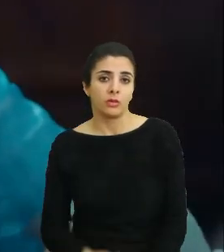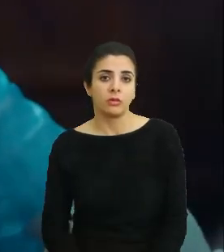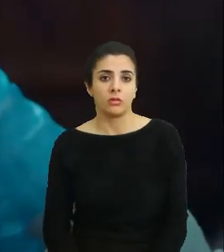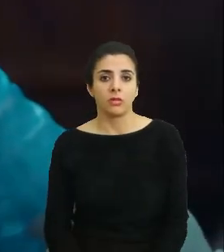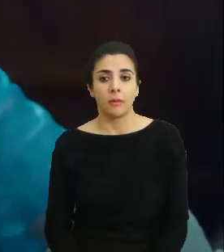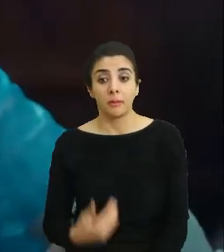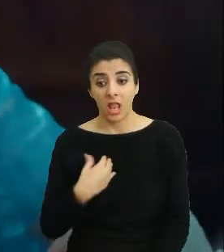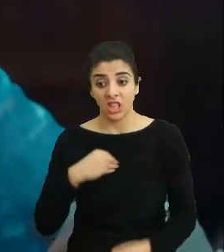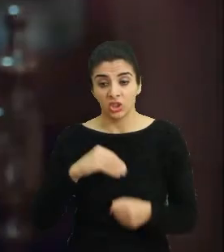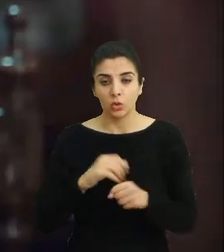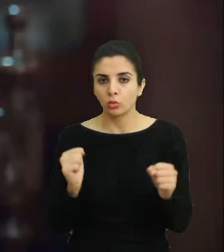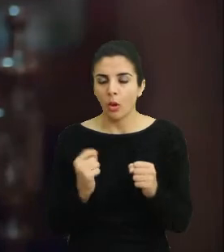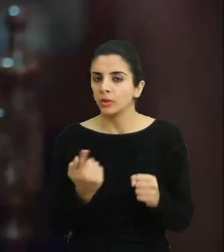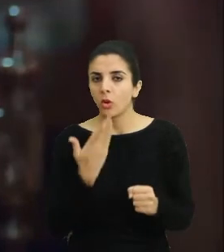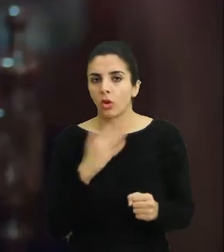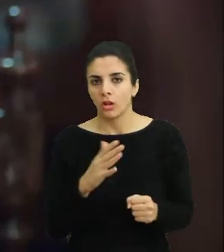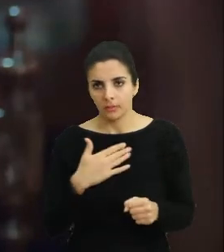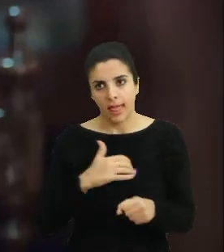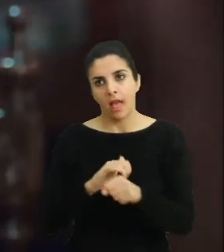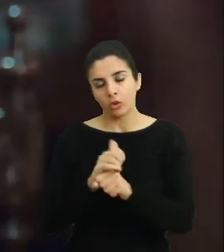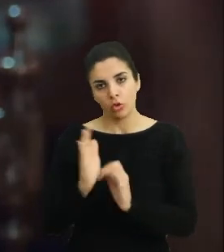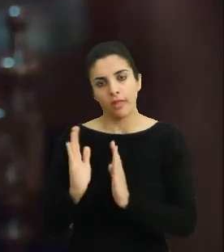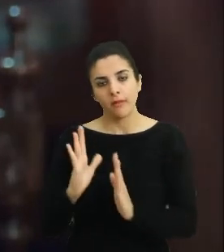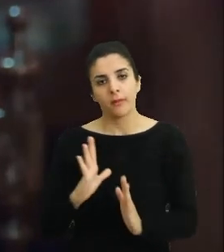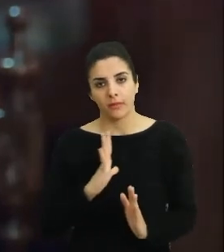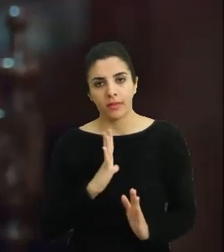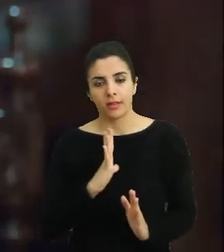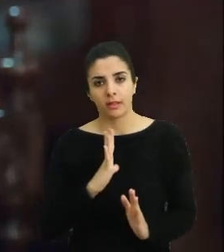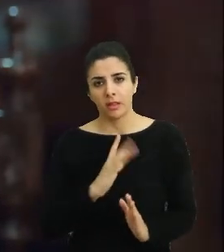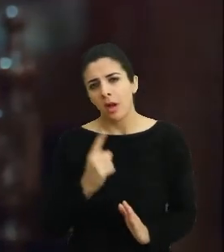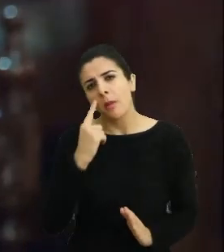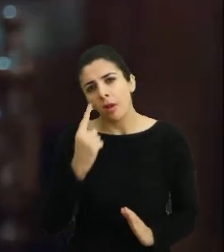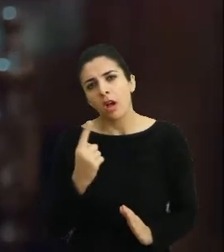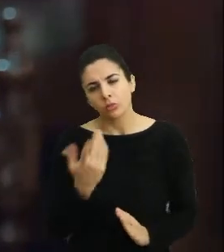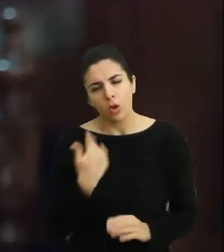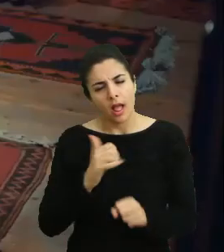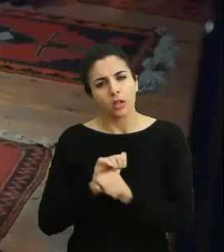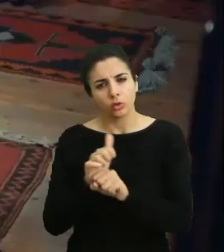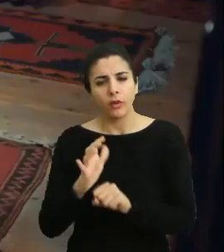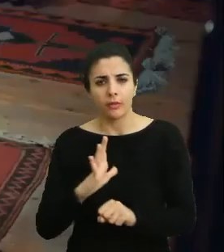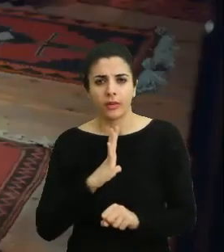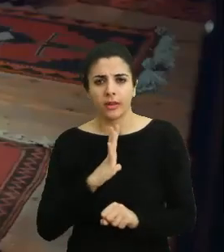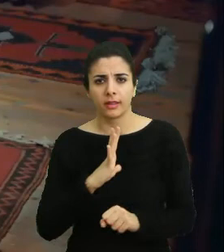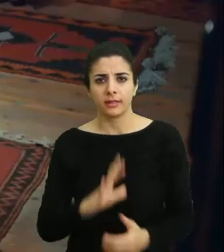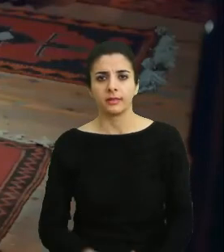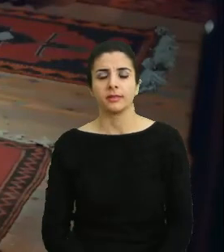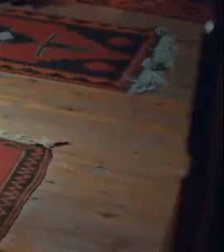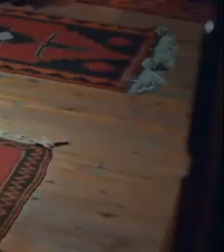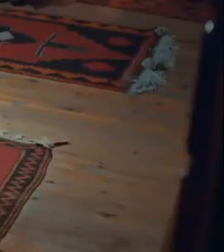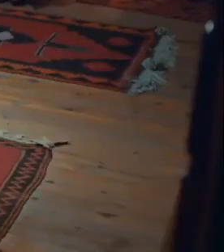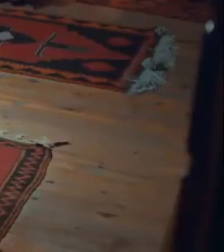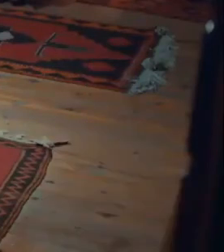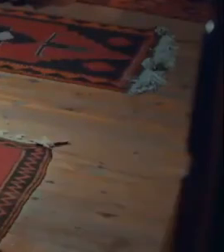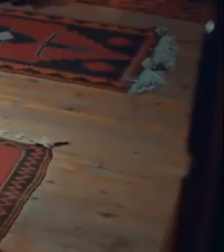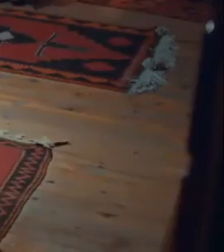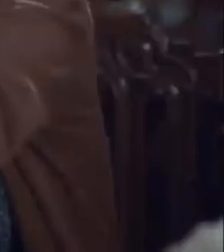Daha içim soğumadı benim. Çekecek elimden o benim. Bak görem de ne çekecek. Afişlere uzanıp hırsla